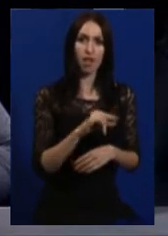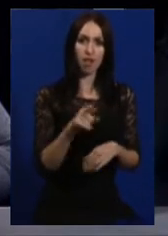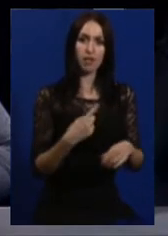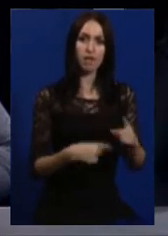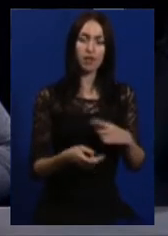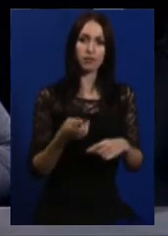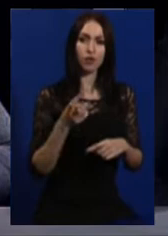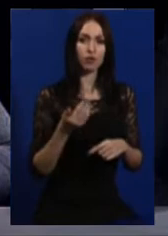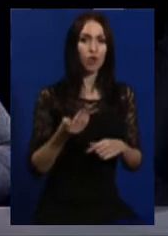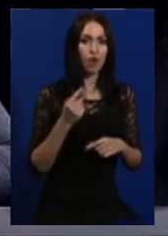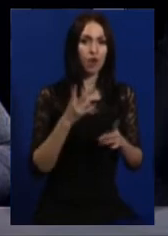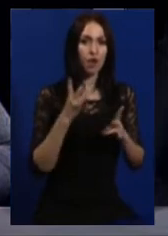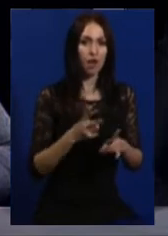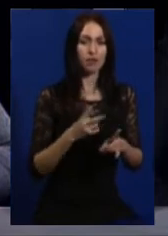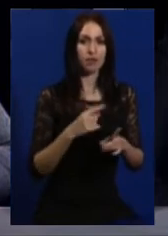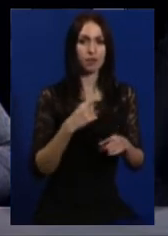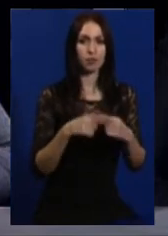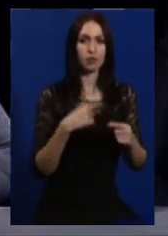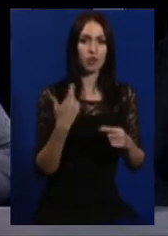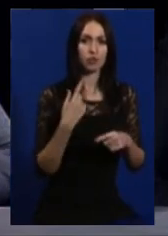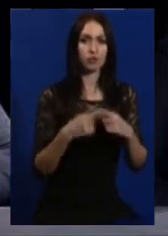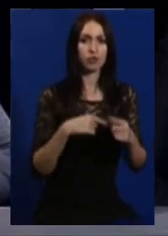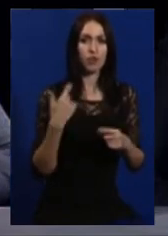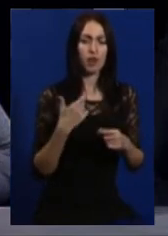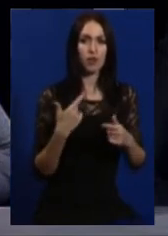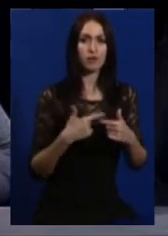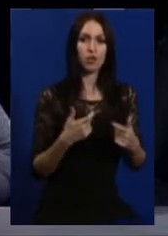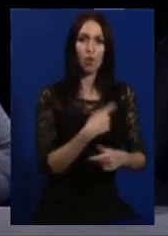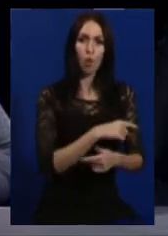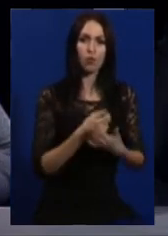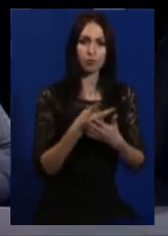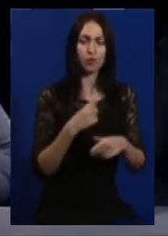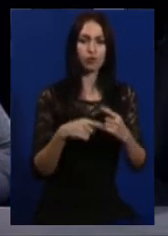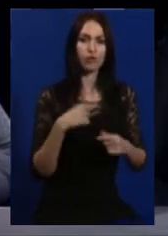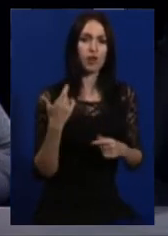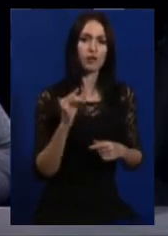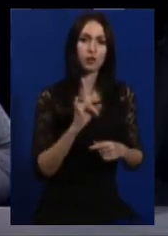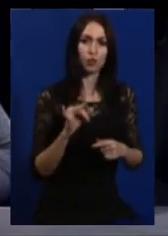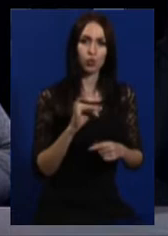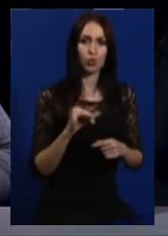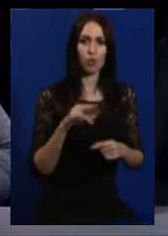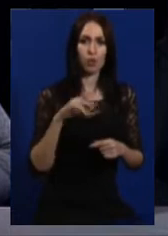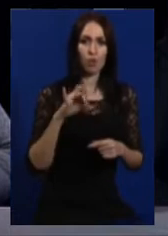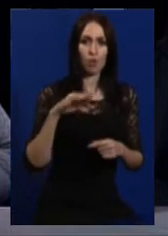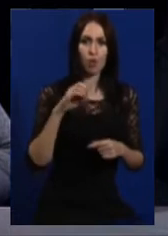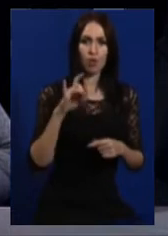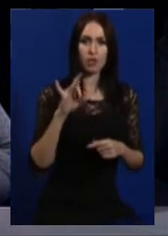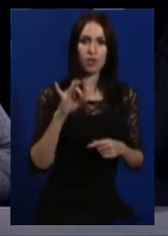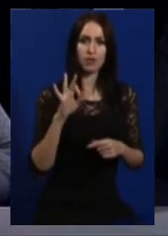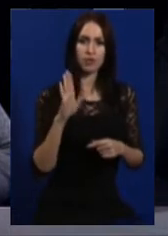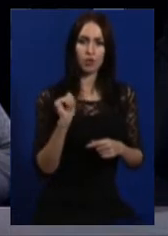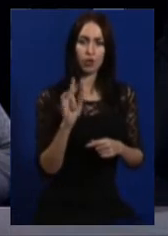ранеными через харьков через харьковские госпиталь через харьковский институт протезирования проходят